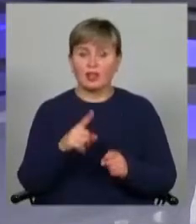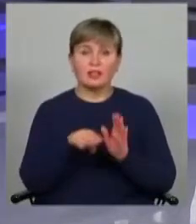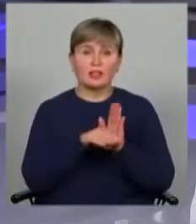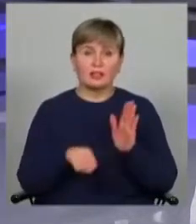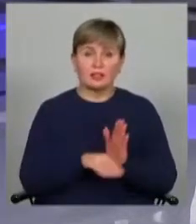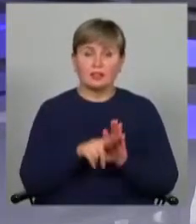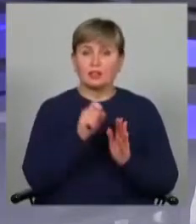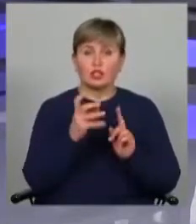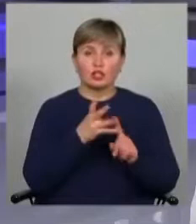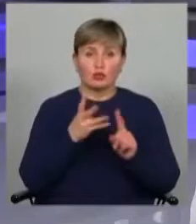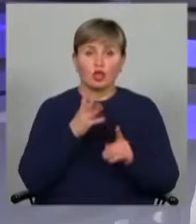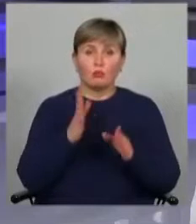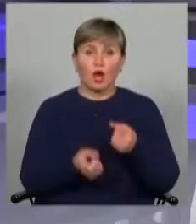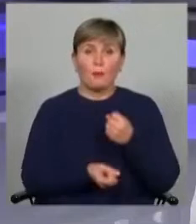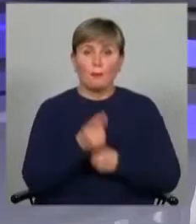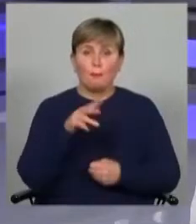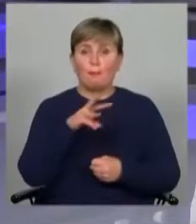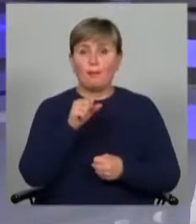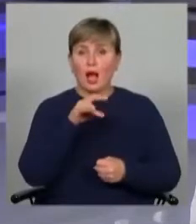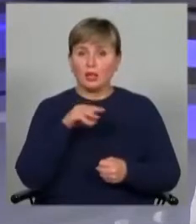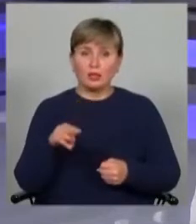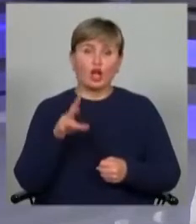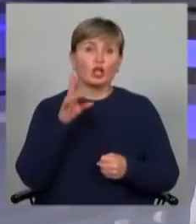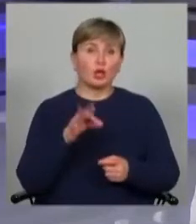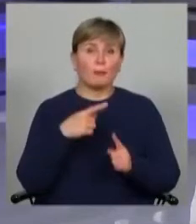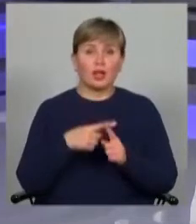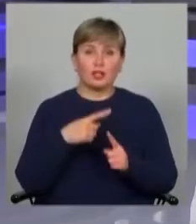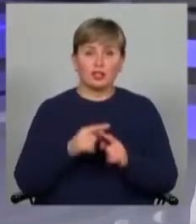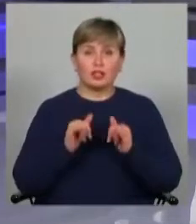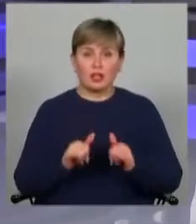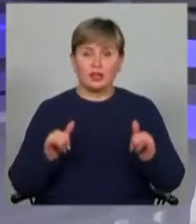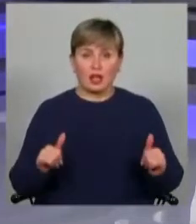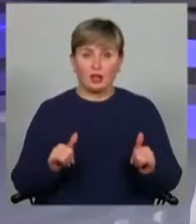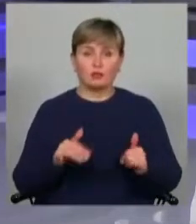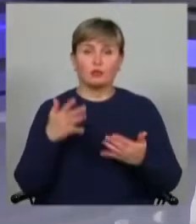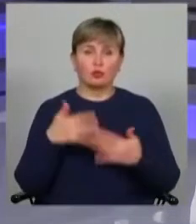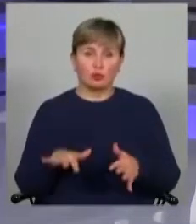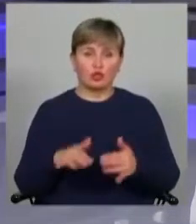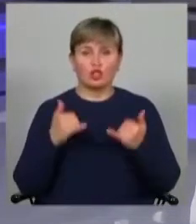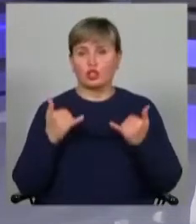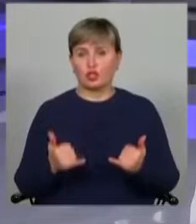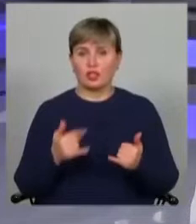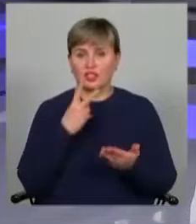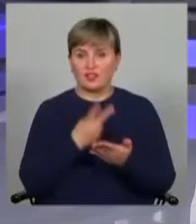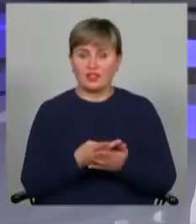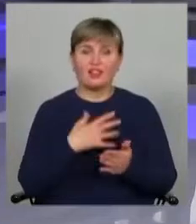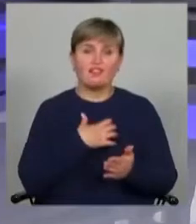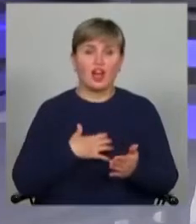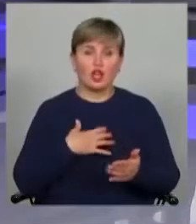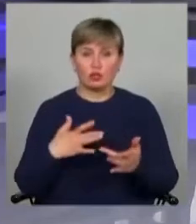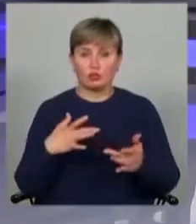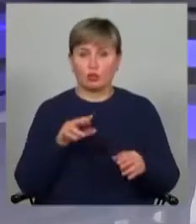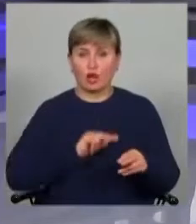Статистика за четвертый будет обнародована в марте. Однако положительная динамика заметна уже сейчас. Важную роль в этом